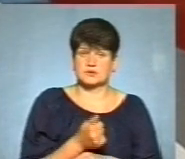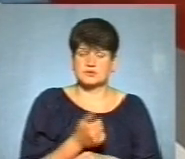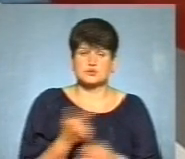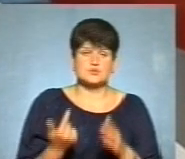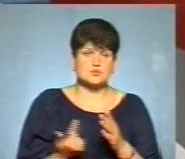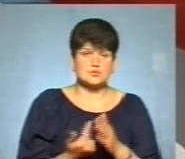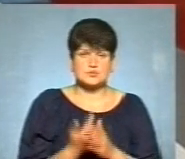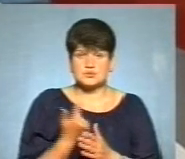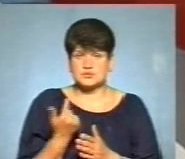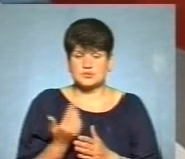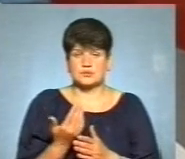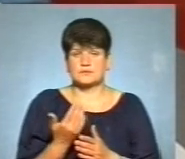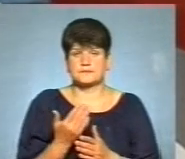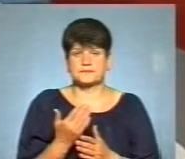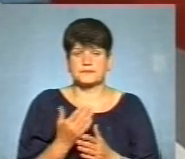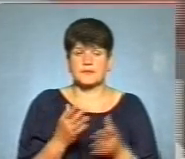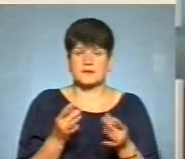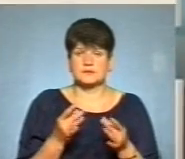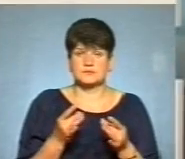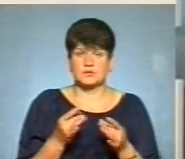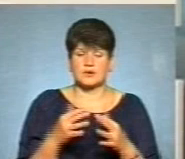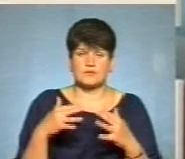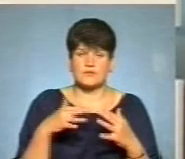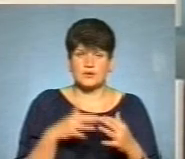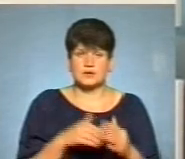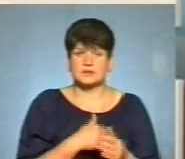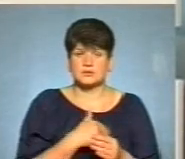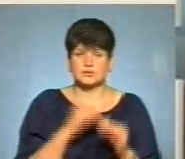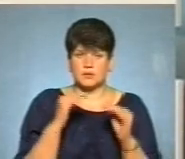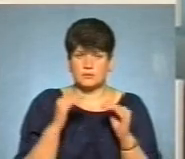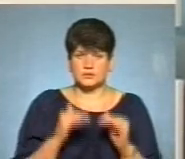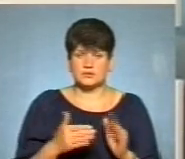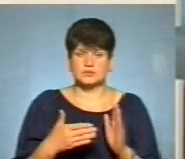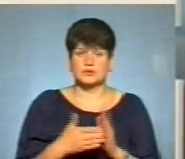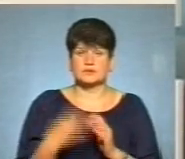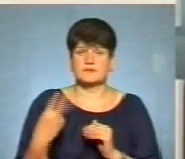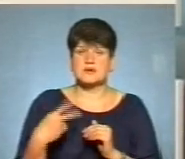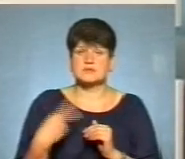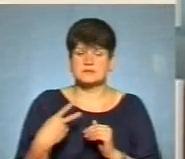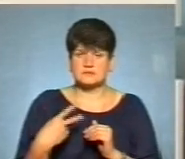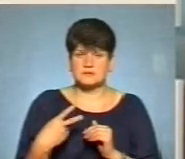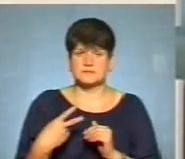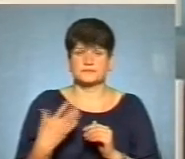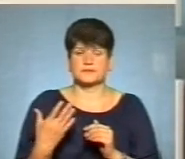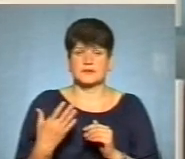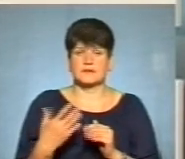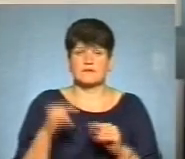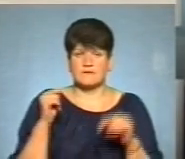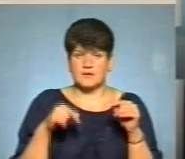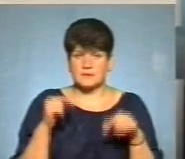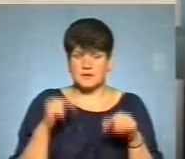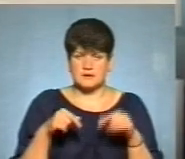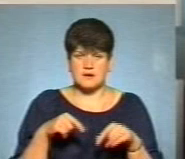знов приходить вологий фронт і температура понижується, там до 20 з чим-то градусів